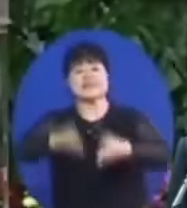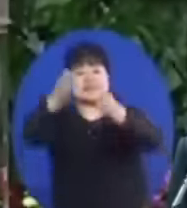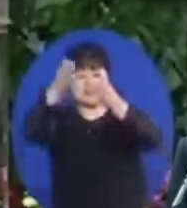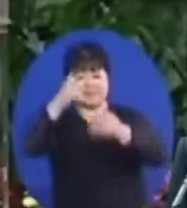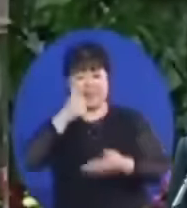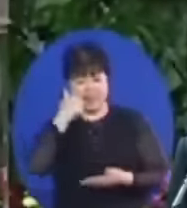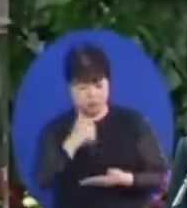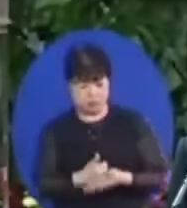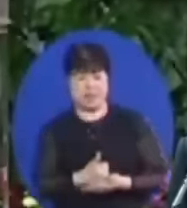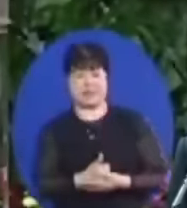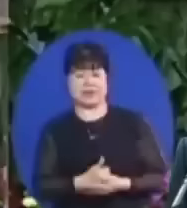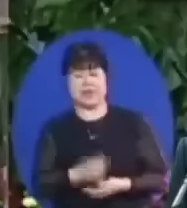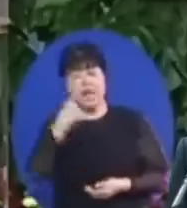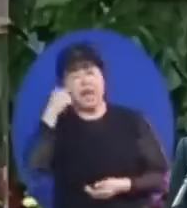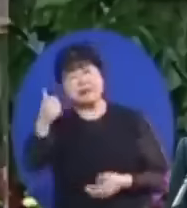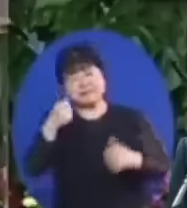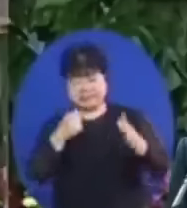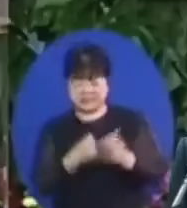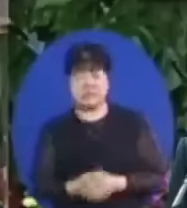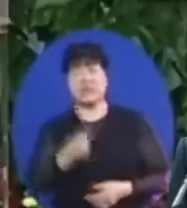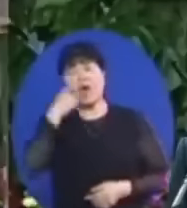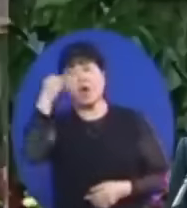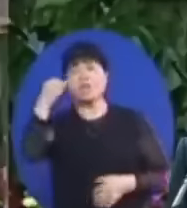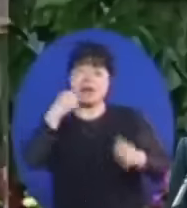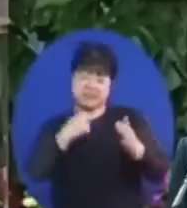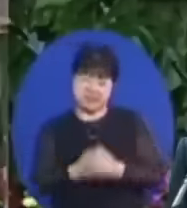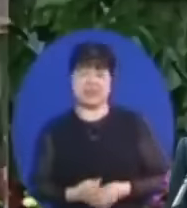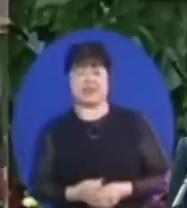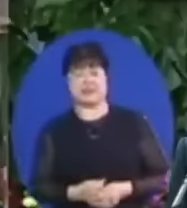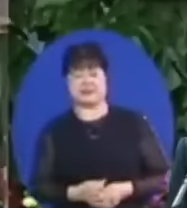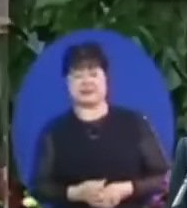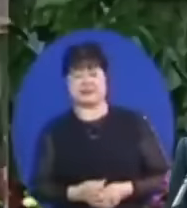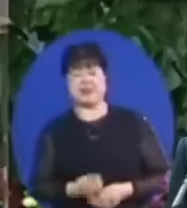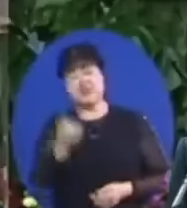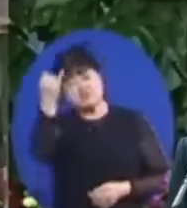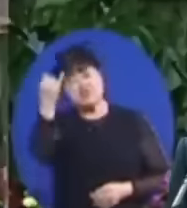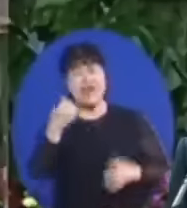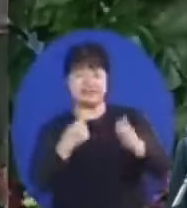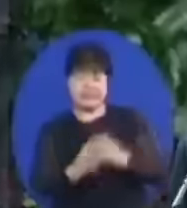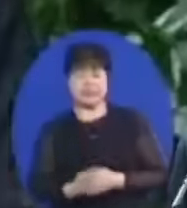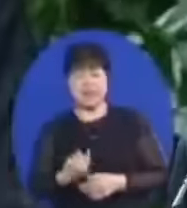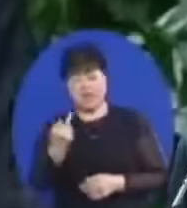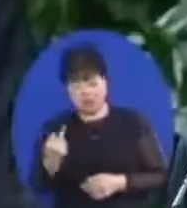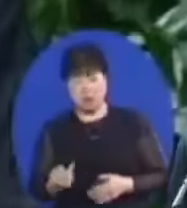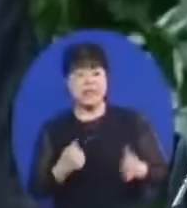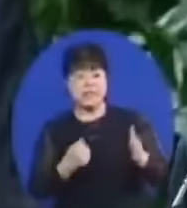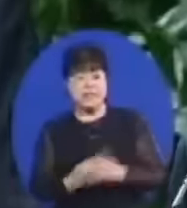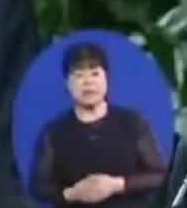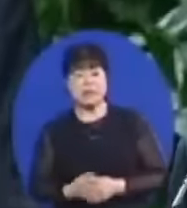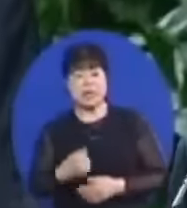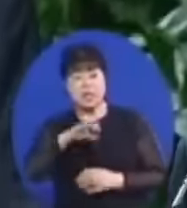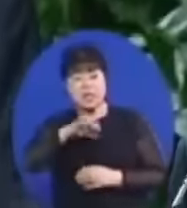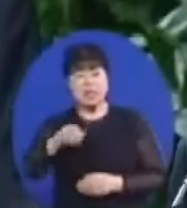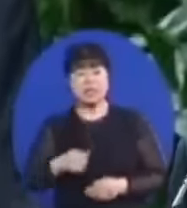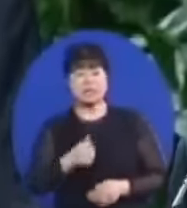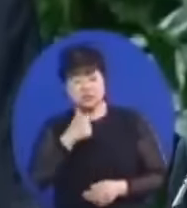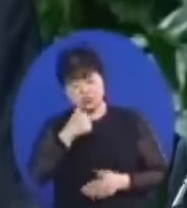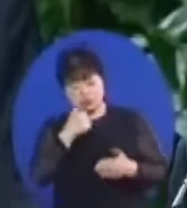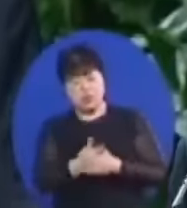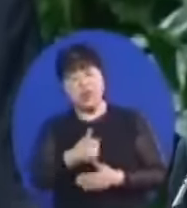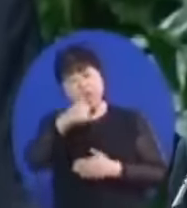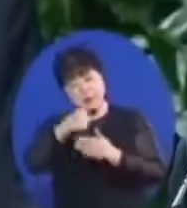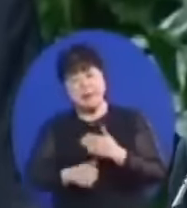내 죄를 우리 아버지 때문에, 우리 어머니 때문에, 우리 누나 때문에, 동생 때문에, 이웃 때문에 죄를